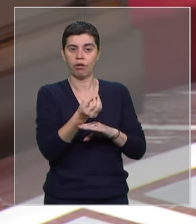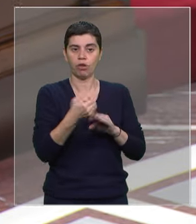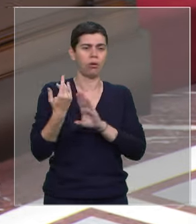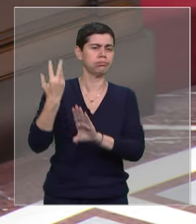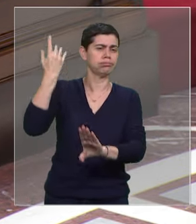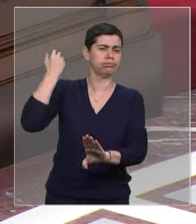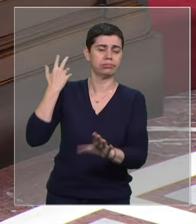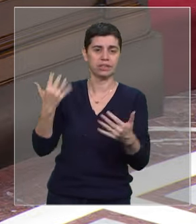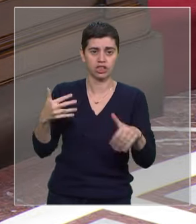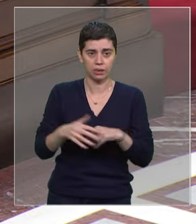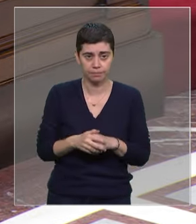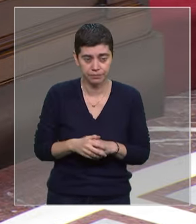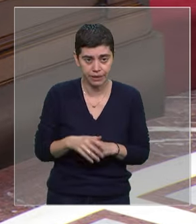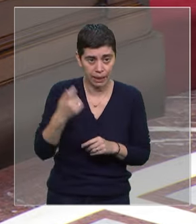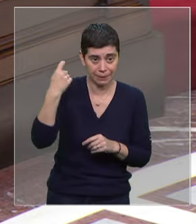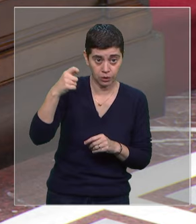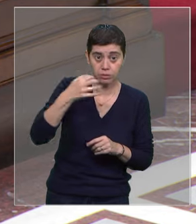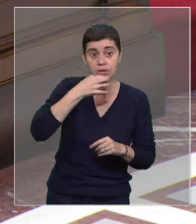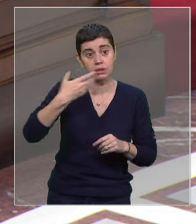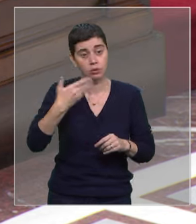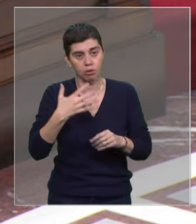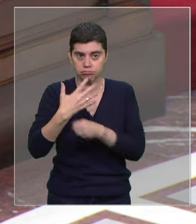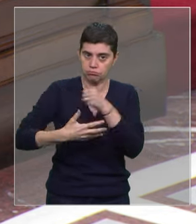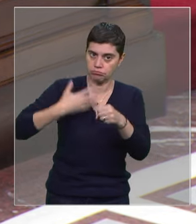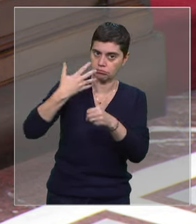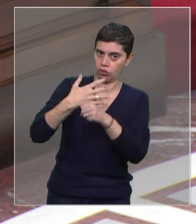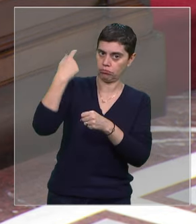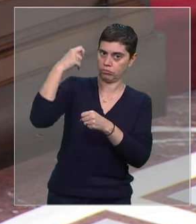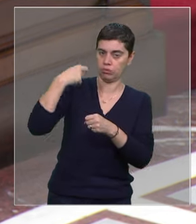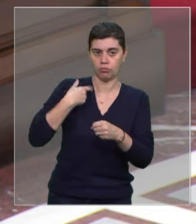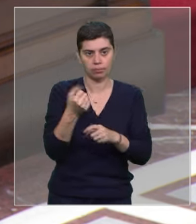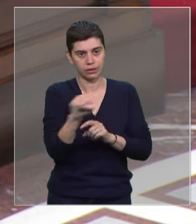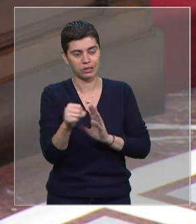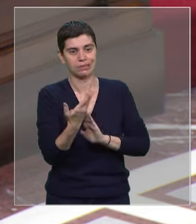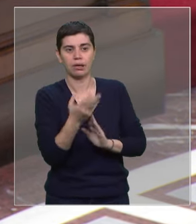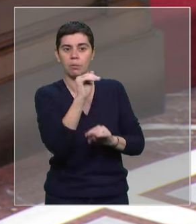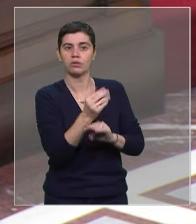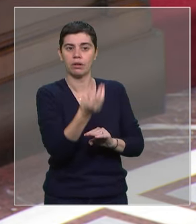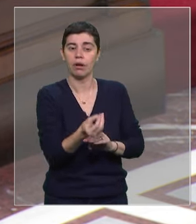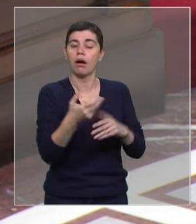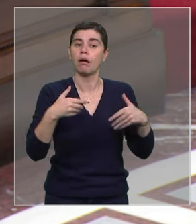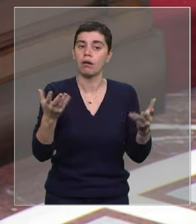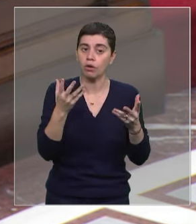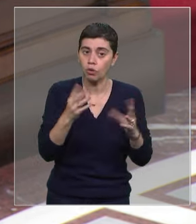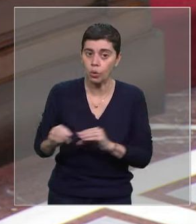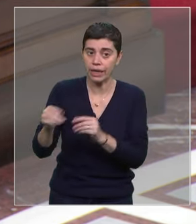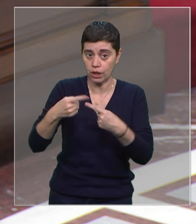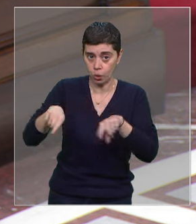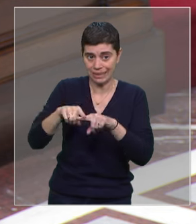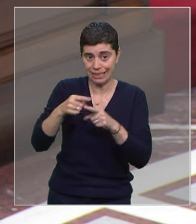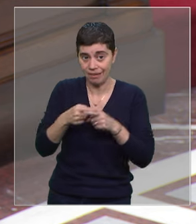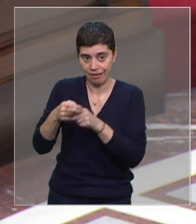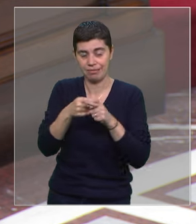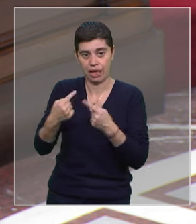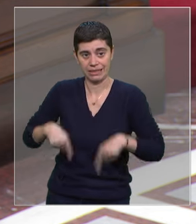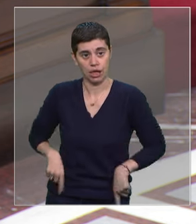dit, le Président de la République a décidé d'en faire la priorité du quinquennat qui s'est traduit par la mise en place d'un comité interministériel qui s'est déjà tenu